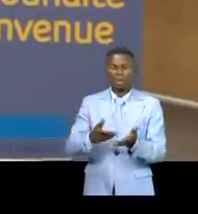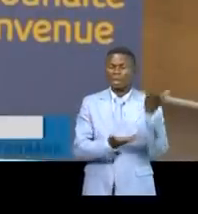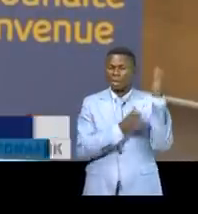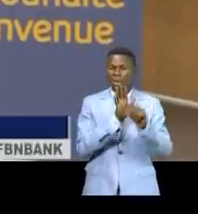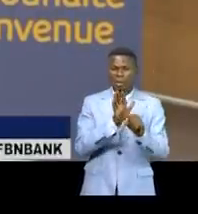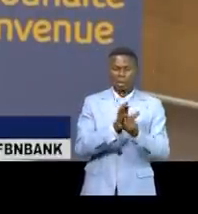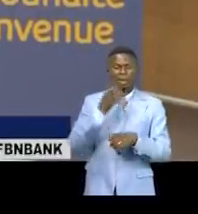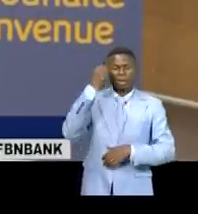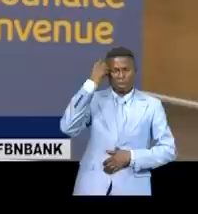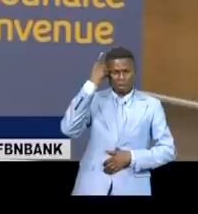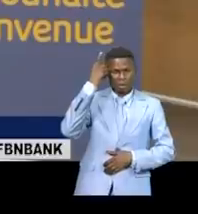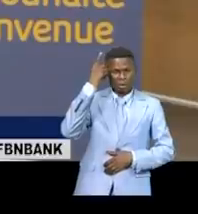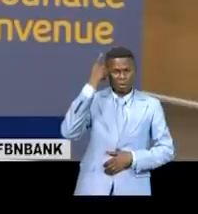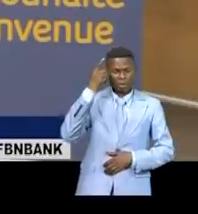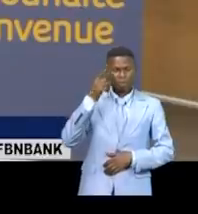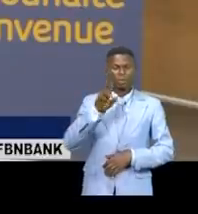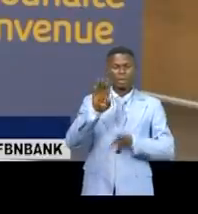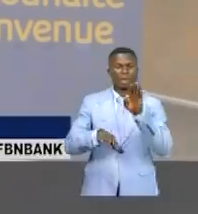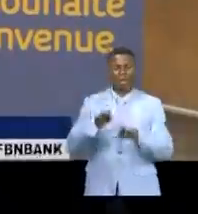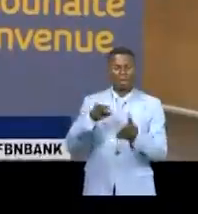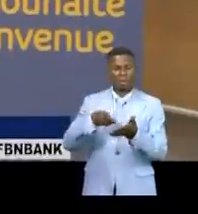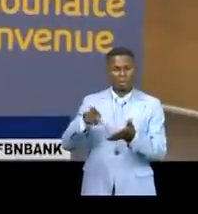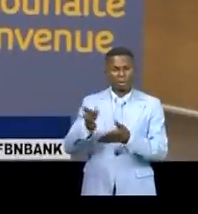de comprendre le processus de